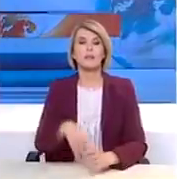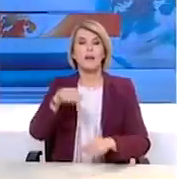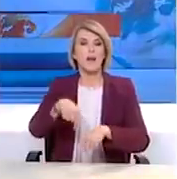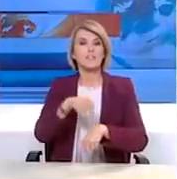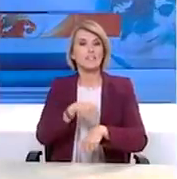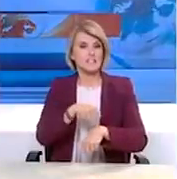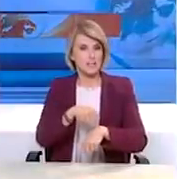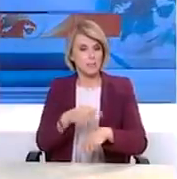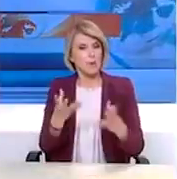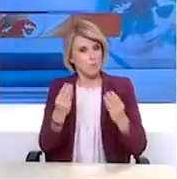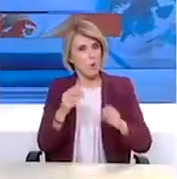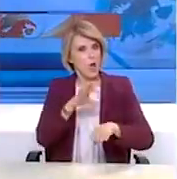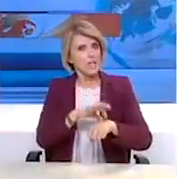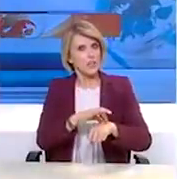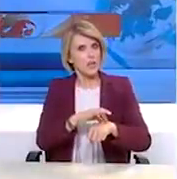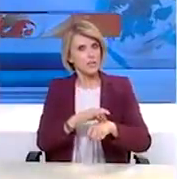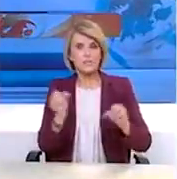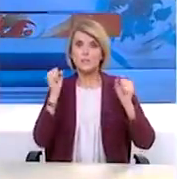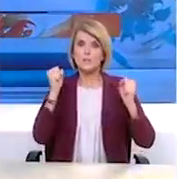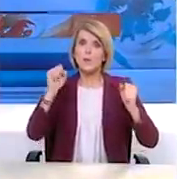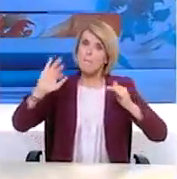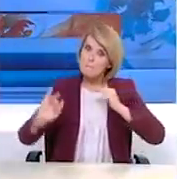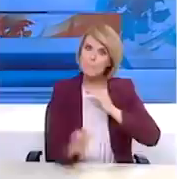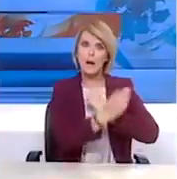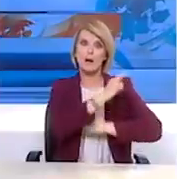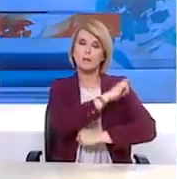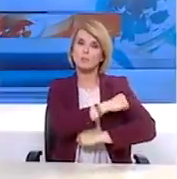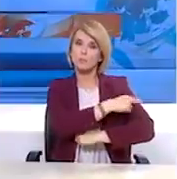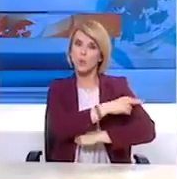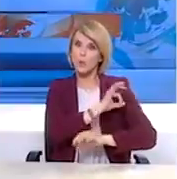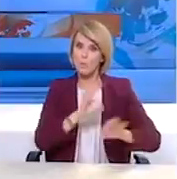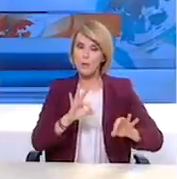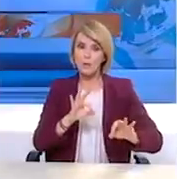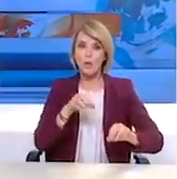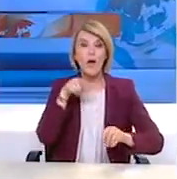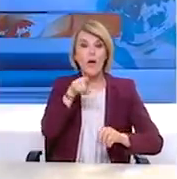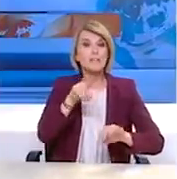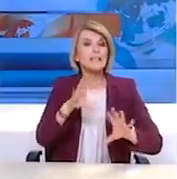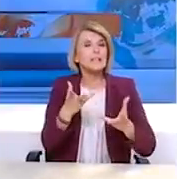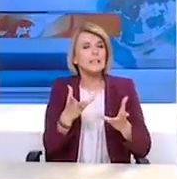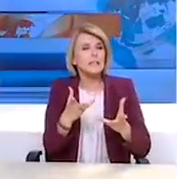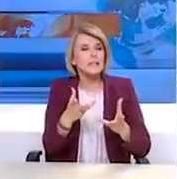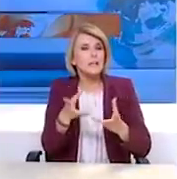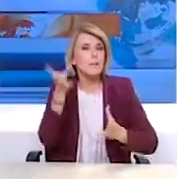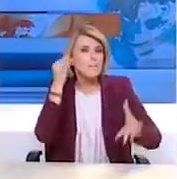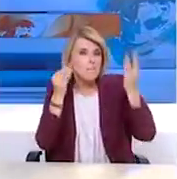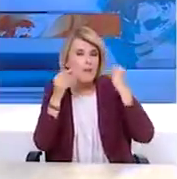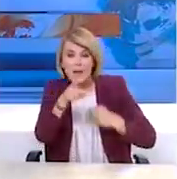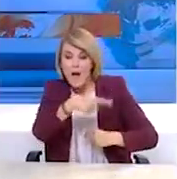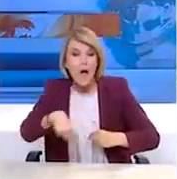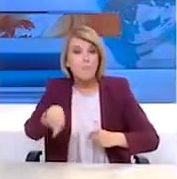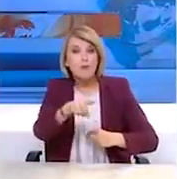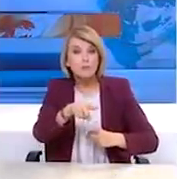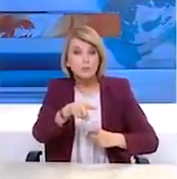ήδη αναρρώσει, αποτελεί κλειδί ελλείψη εμβολίων για την επιβράδυνση, εξέλιξη και θεραπεία της νόσου COVID-19. Οι